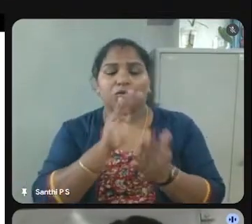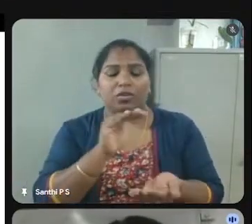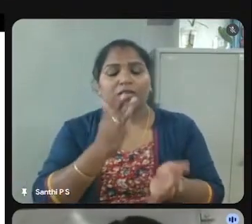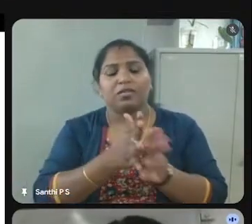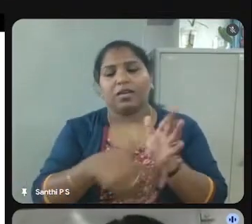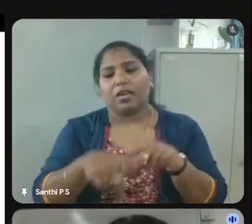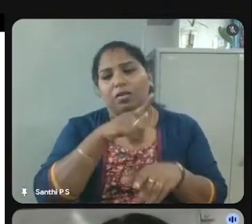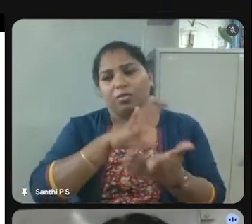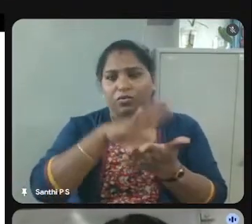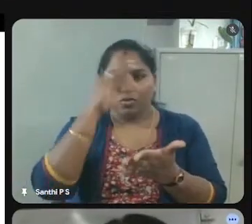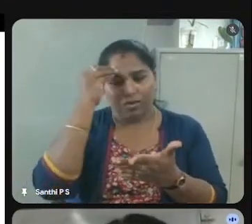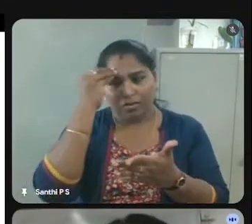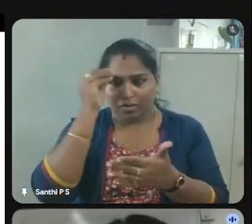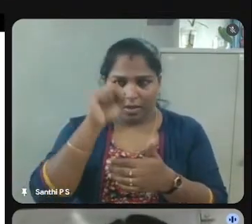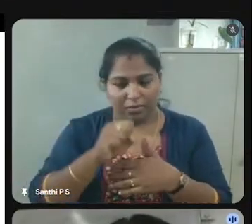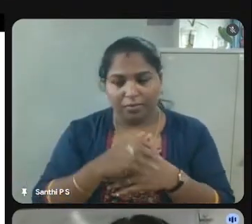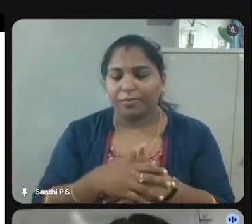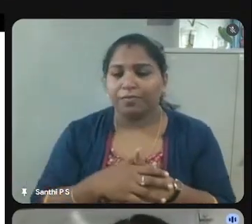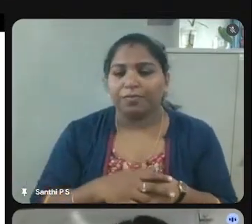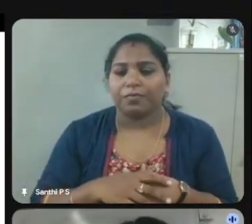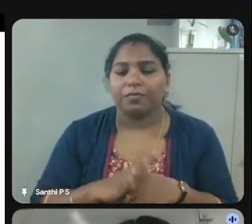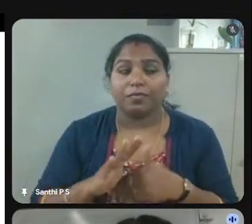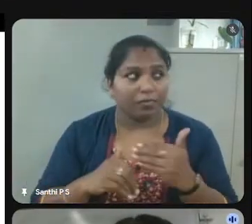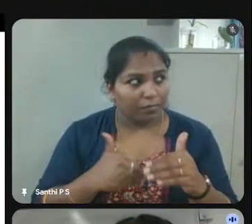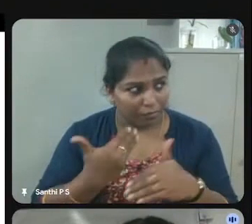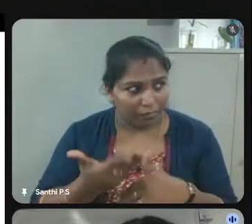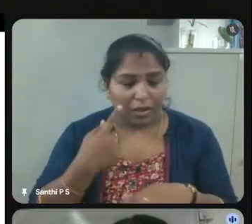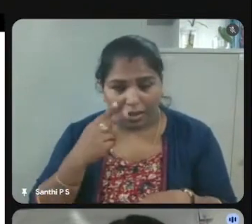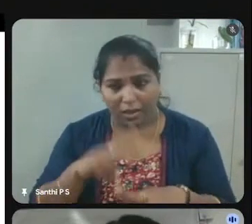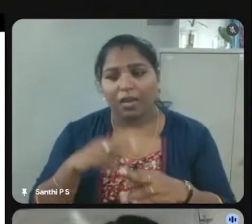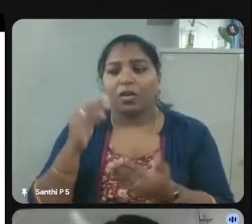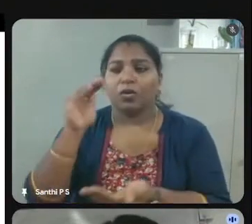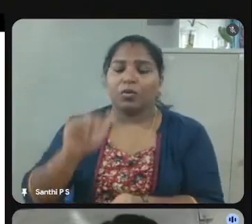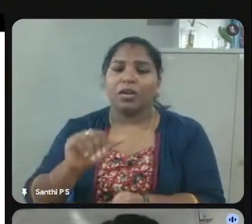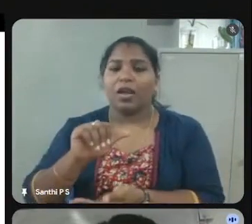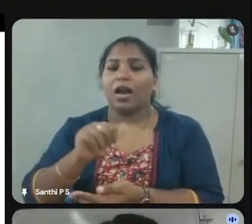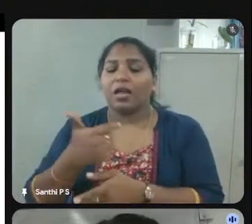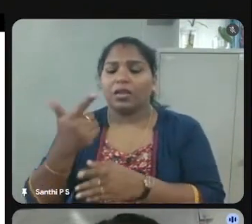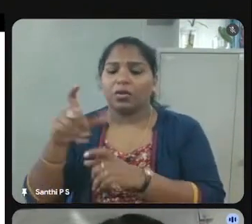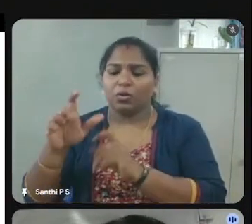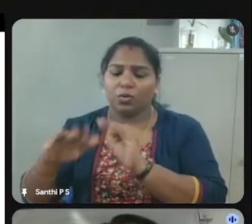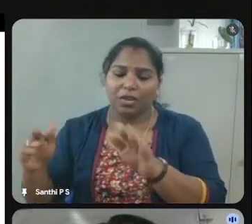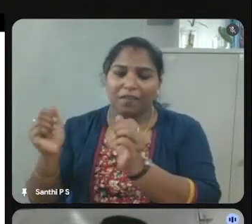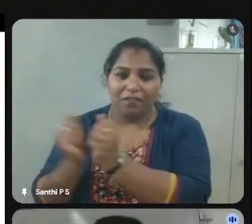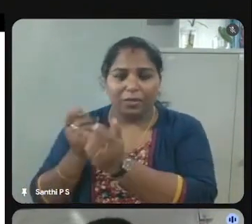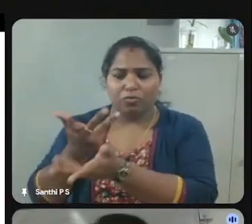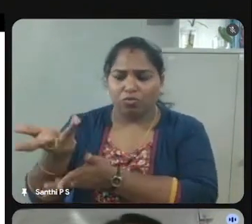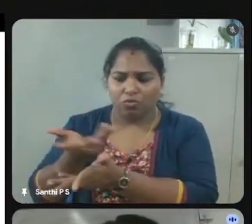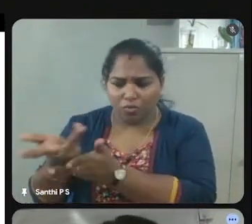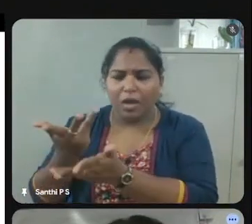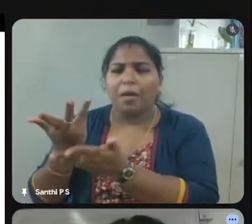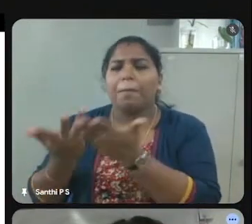അവിടെ ഉണ്ടാവാൻ സാധ്യതയുണ്ട്. അതല്ല കുട്ടി മറ്റുള്ളവരുമായിട്ടാണ് കൂടുതൽ ഇടപെടുന്നതെന്നുണ്ടെങ്കിൽ ചിലപ്പോൾ ഉള്ളതിനകത്തുനിന്ന് കുറവ്